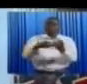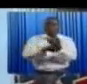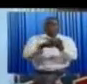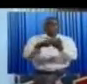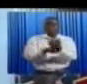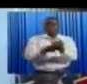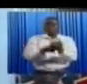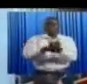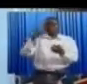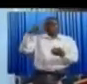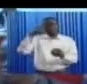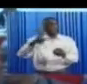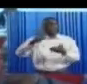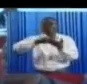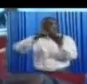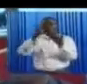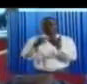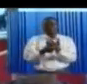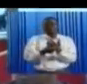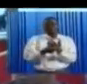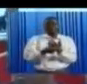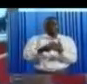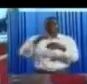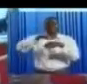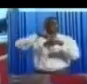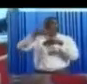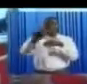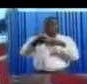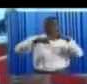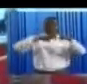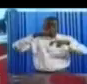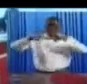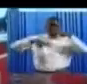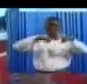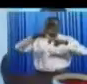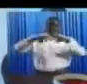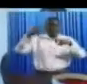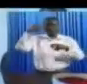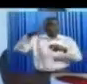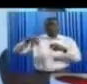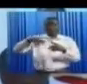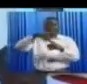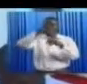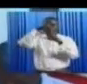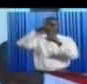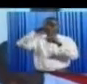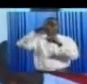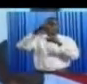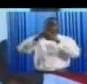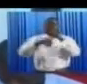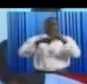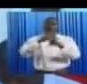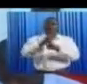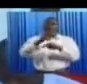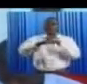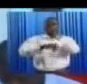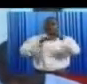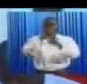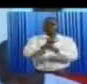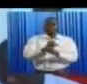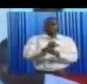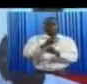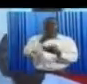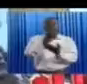département déclinées en programme. Après examen interne et analyse des experts nationaux et internationaux, le budget